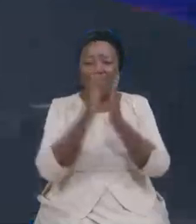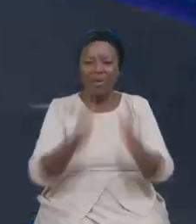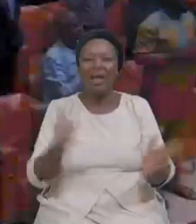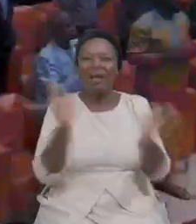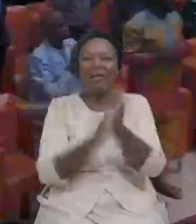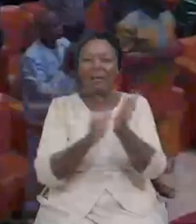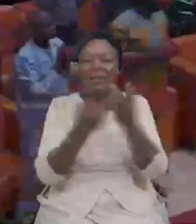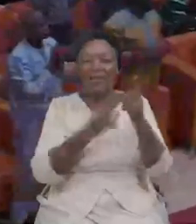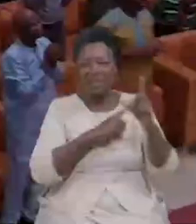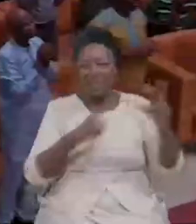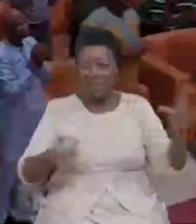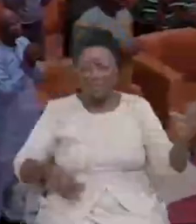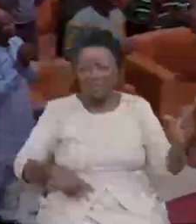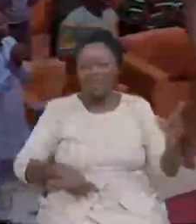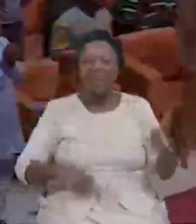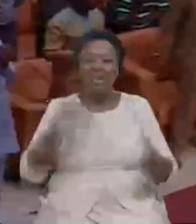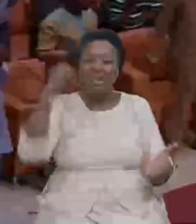Dieu! Amen!